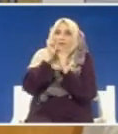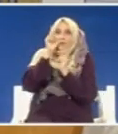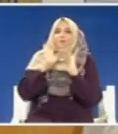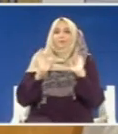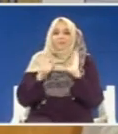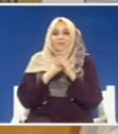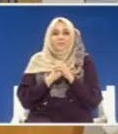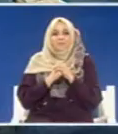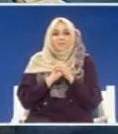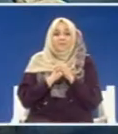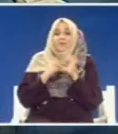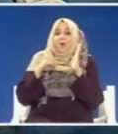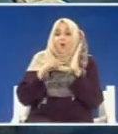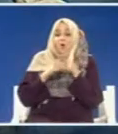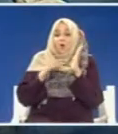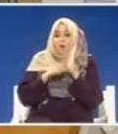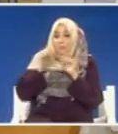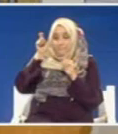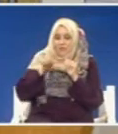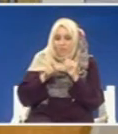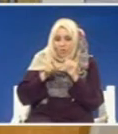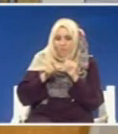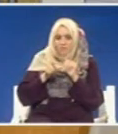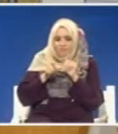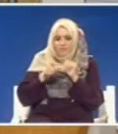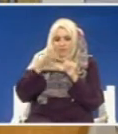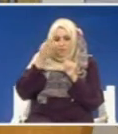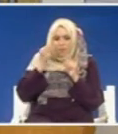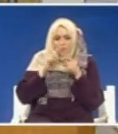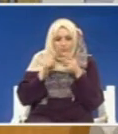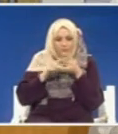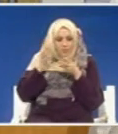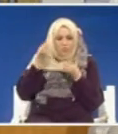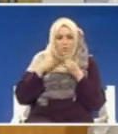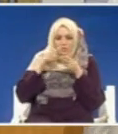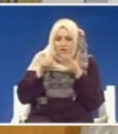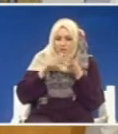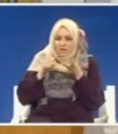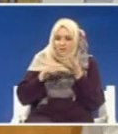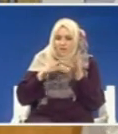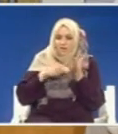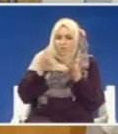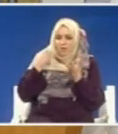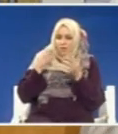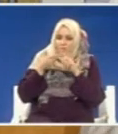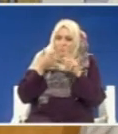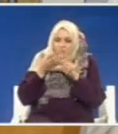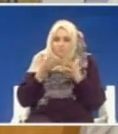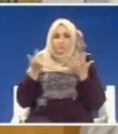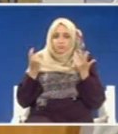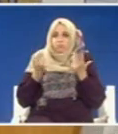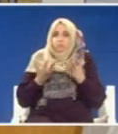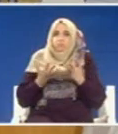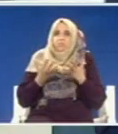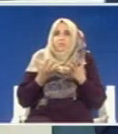كله سيدركه العبد من التعرف على مواضع الإحسان التي تلقاها من ربه سبحانه عز